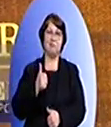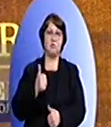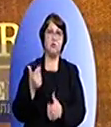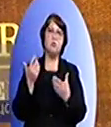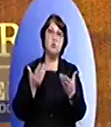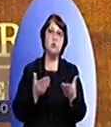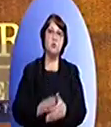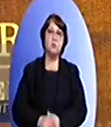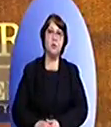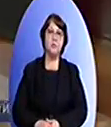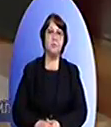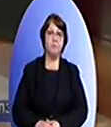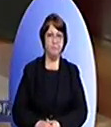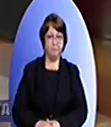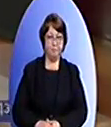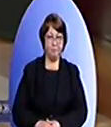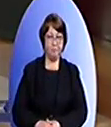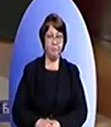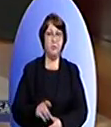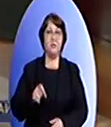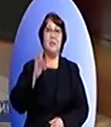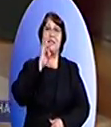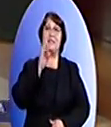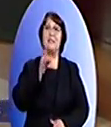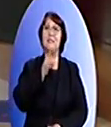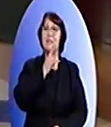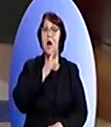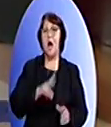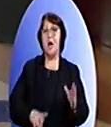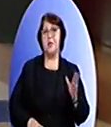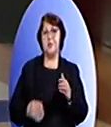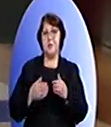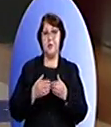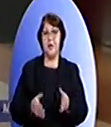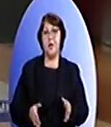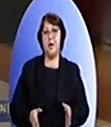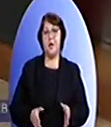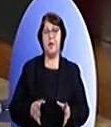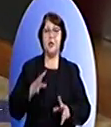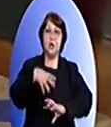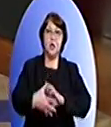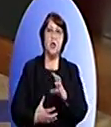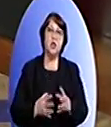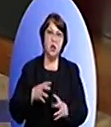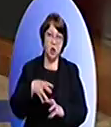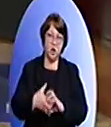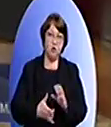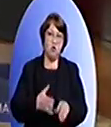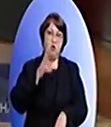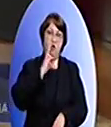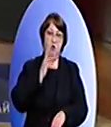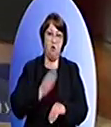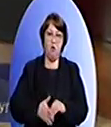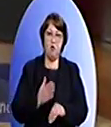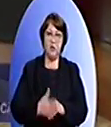байна. Энэ ресторан бий болсноор дэлхийн хоолны